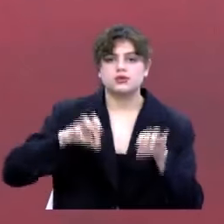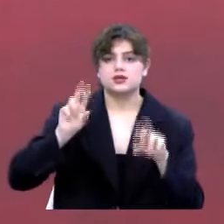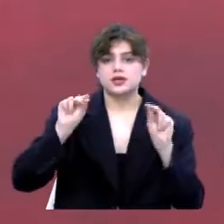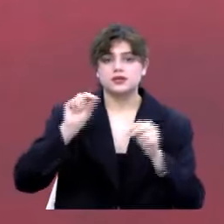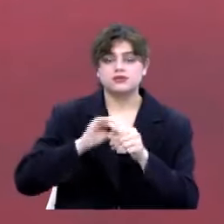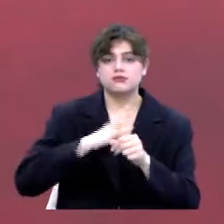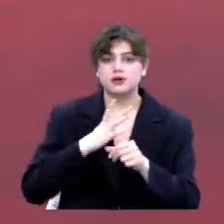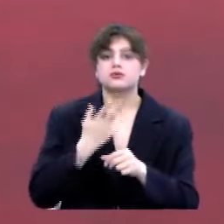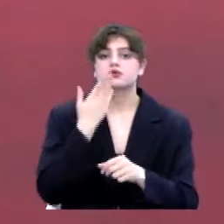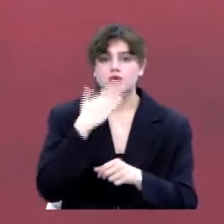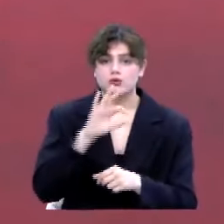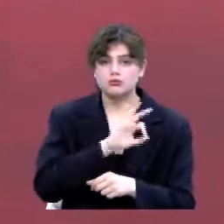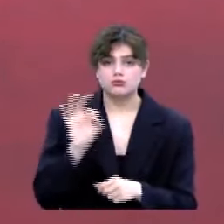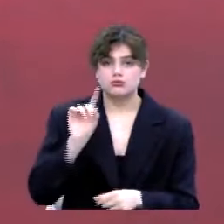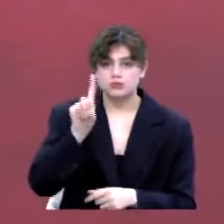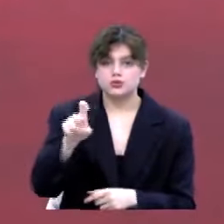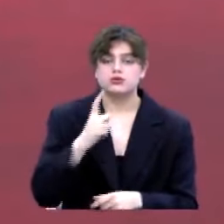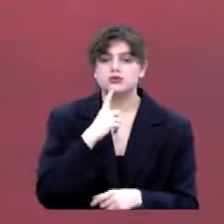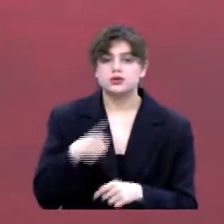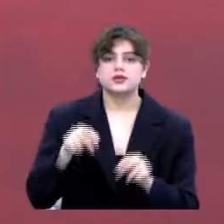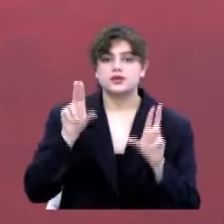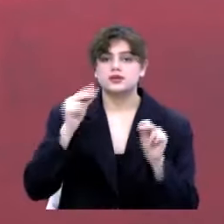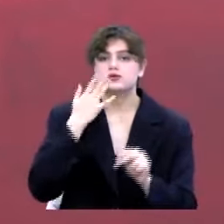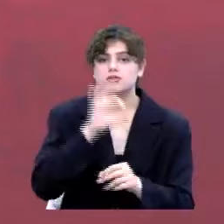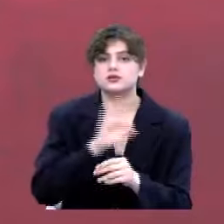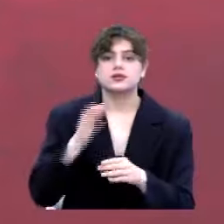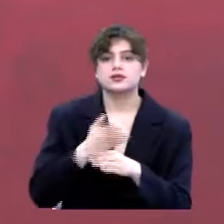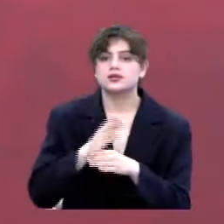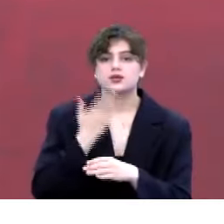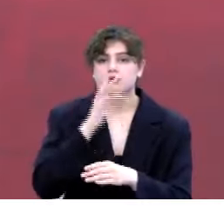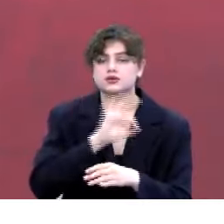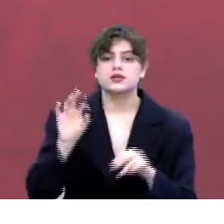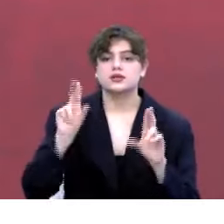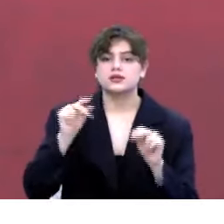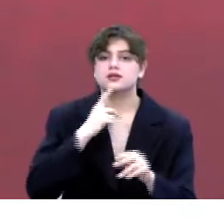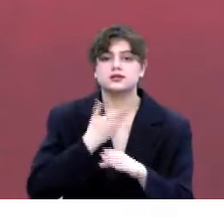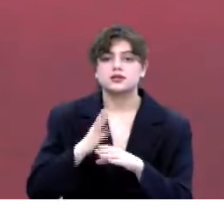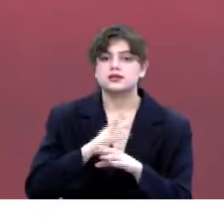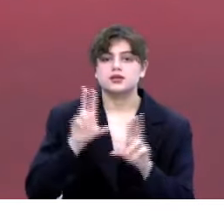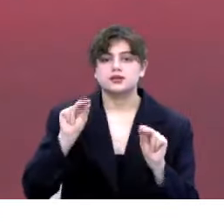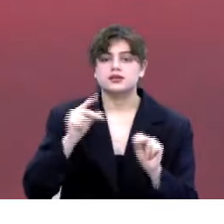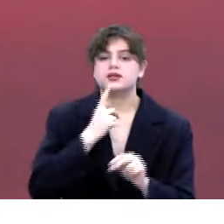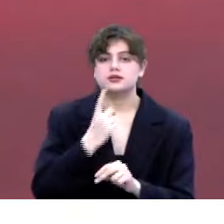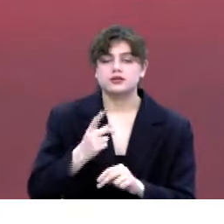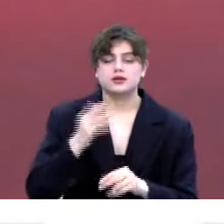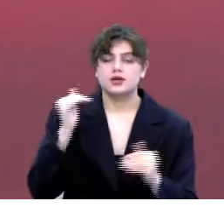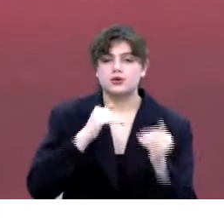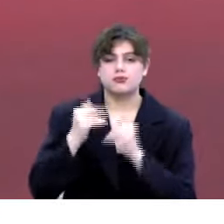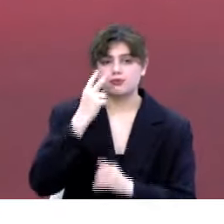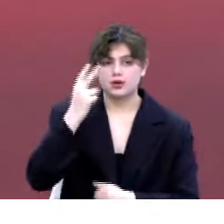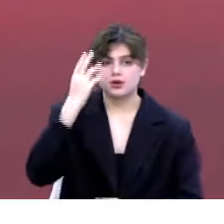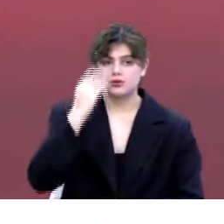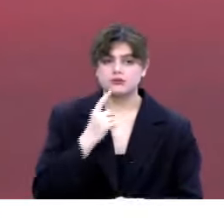midir? Değil midir? Bu şu anki haliyle yeterli değilse neden değildir? Yeterli ise neden yeterlidir? Gelin bir